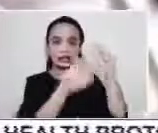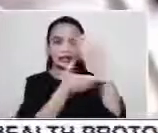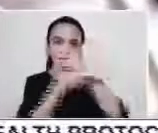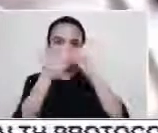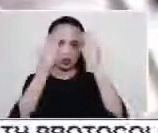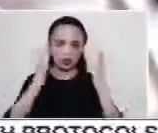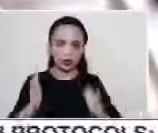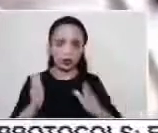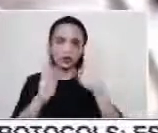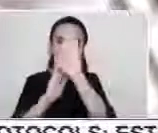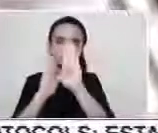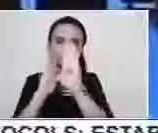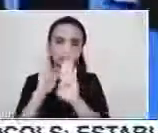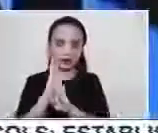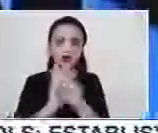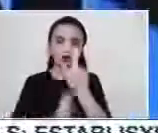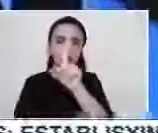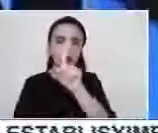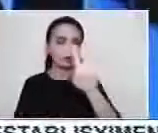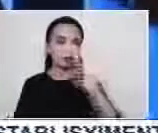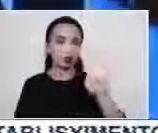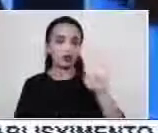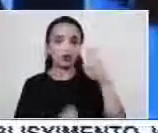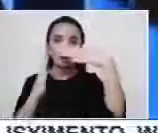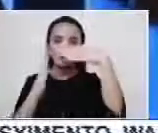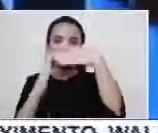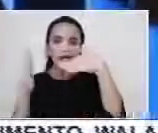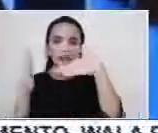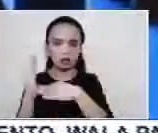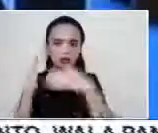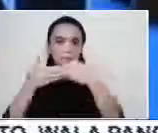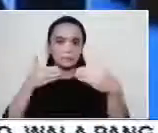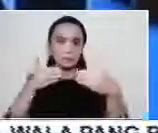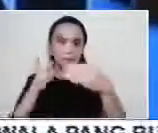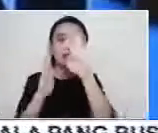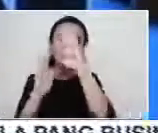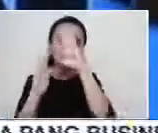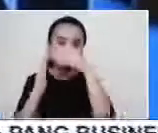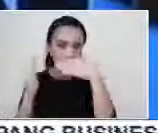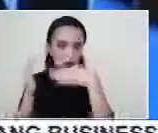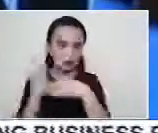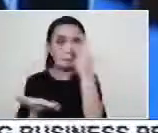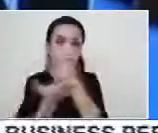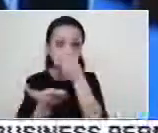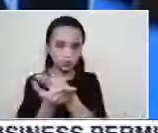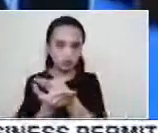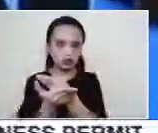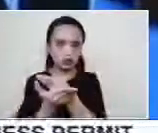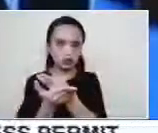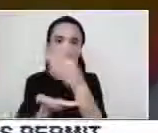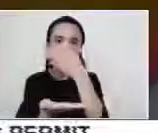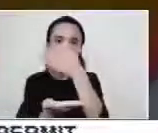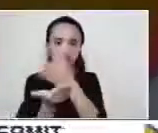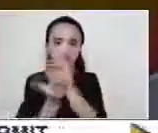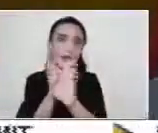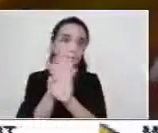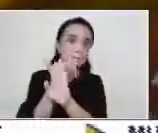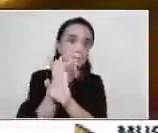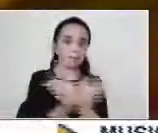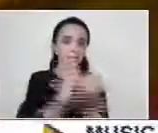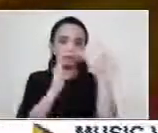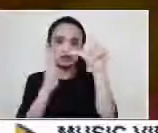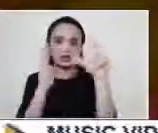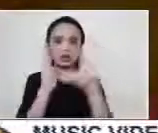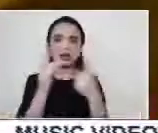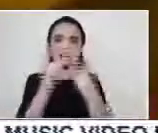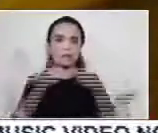programa para sa kalusugan. Gayunman, hindi pa rin ito kinagat ng ilang kongresista na nasa minorya. Para naman